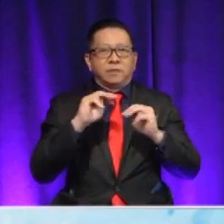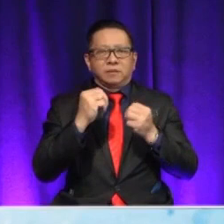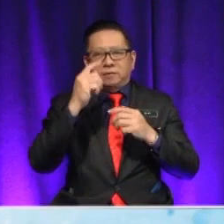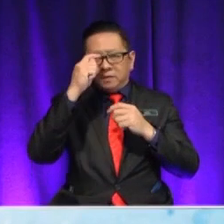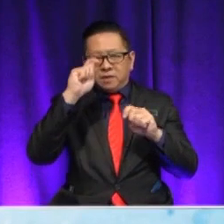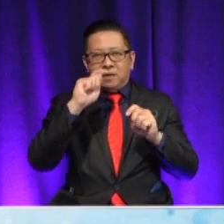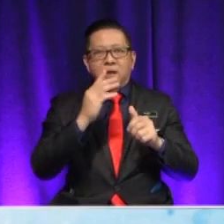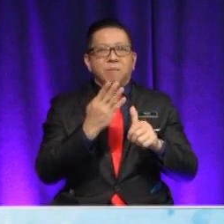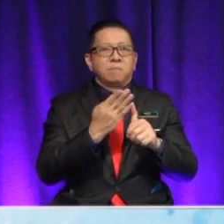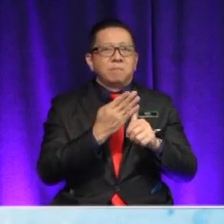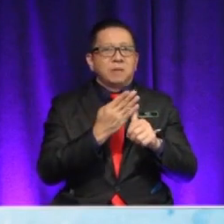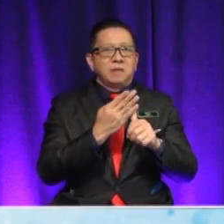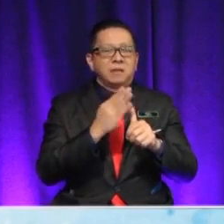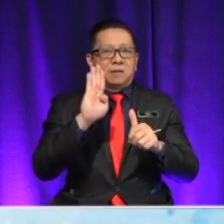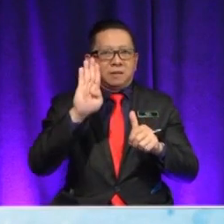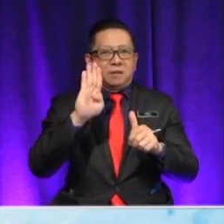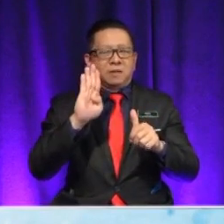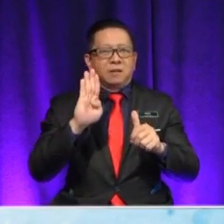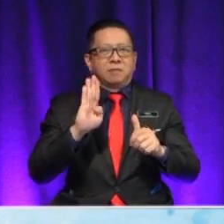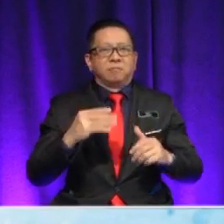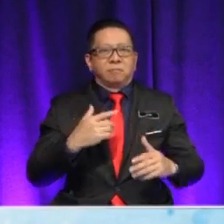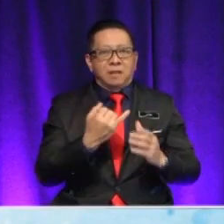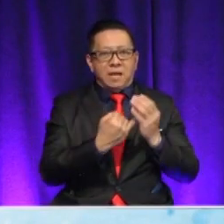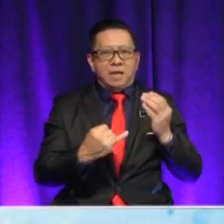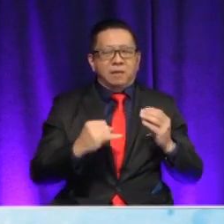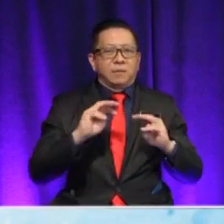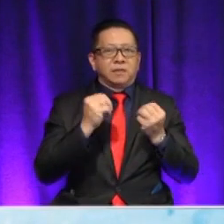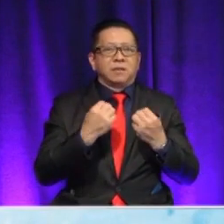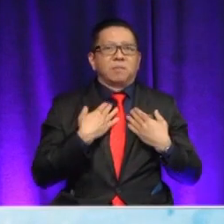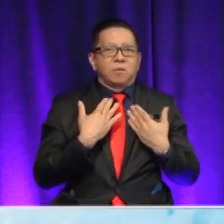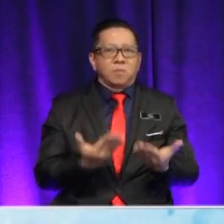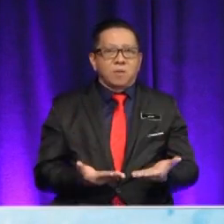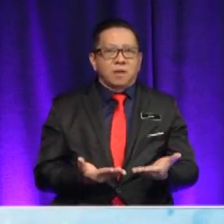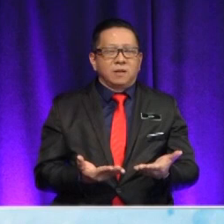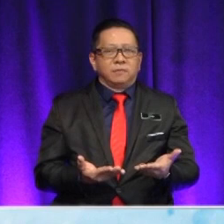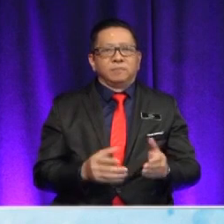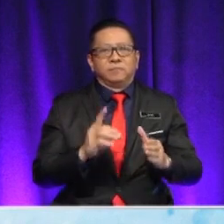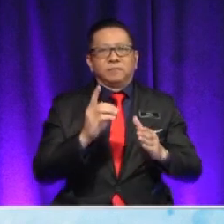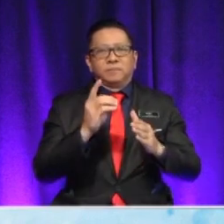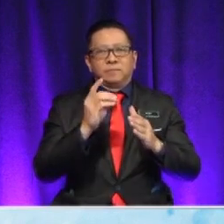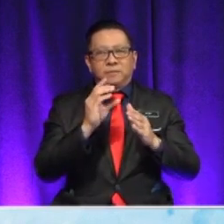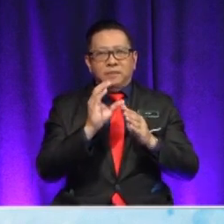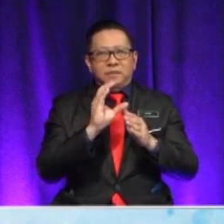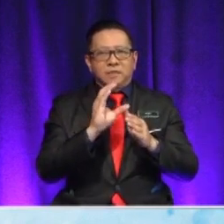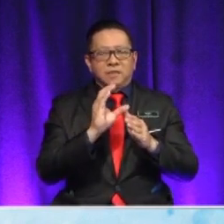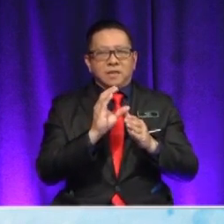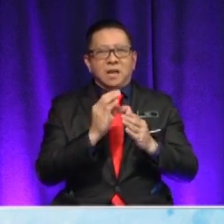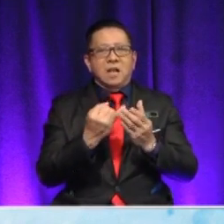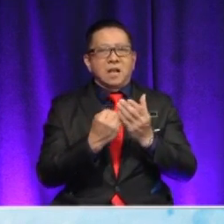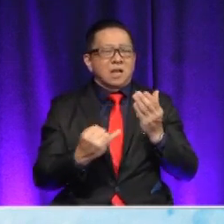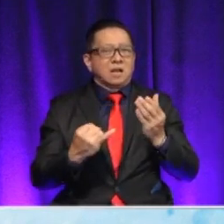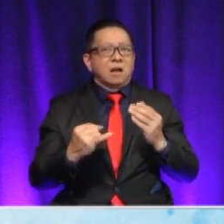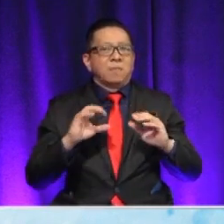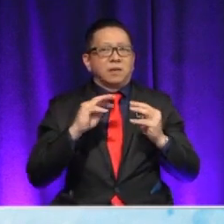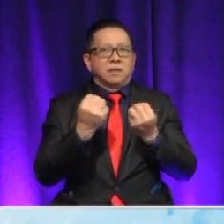rela berkorban untuk negara. C. Melahirkan masyarakat menghormati amalan beragama. Dan juga D.